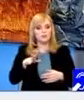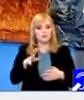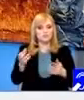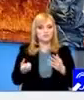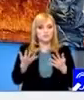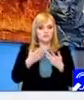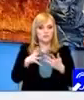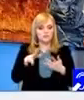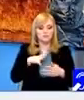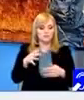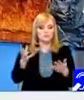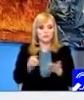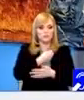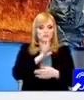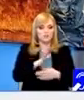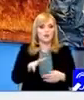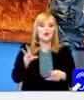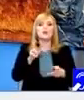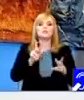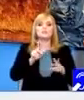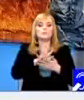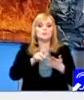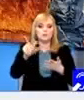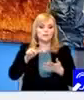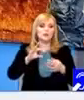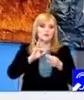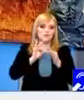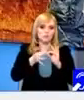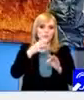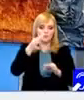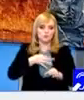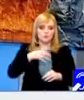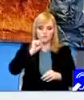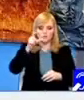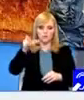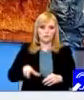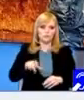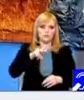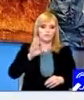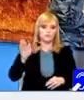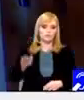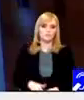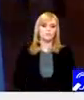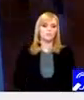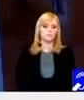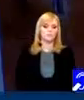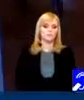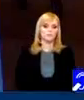dispărute. Cum decurg operațiunile de căutare a eventualelor supraviețuitori, aflăm de la corespondentul TVR Liviu Iurea.